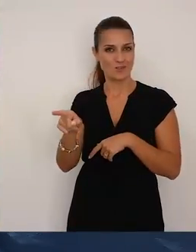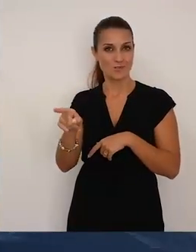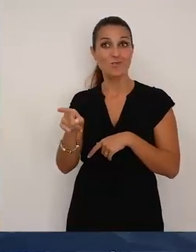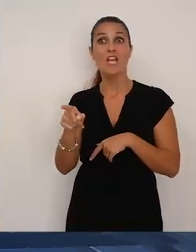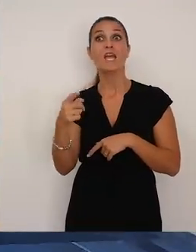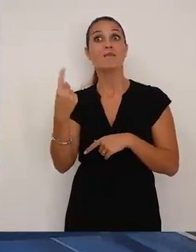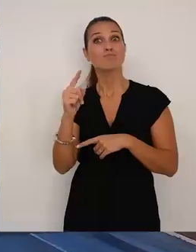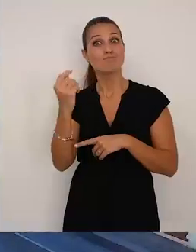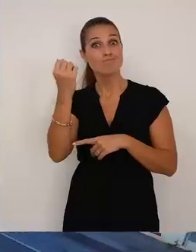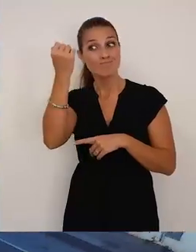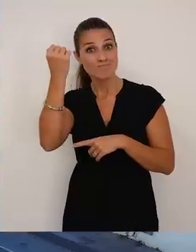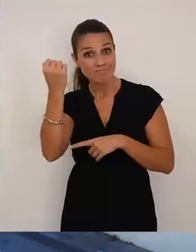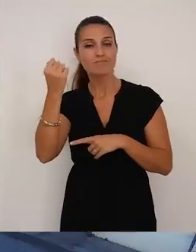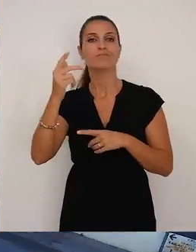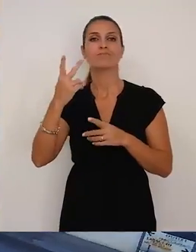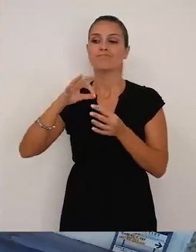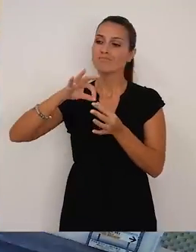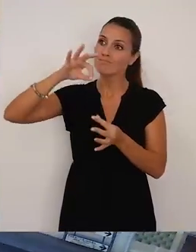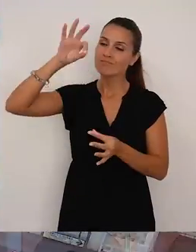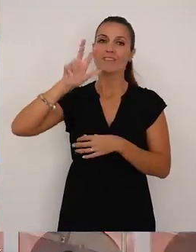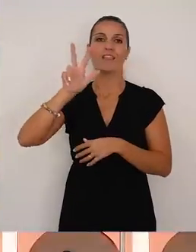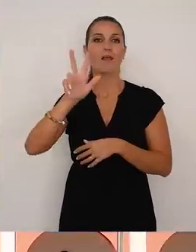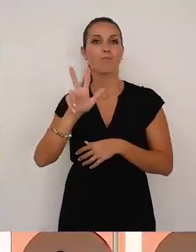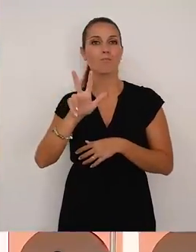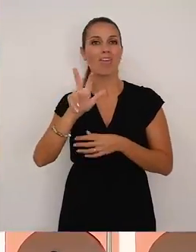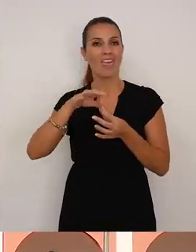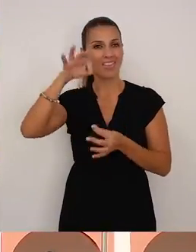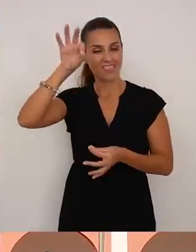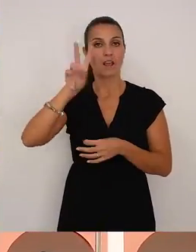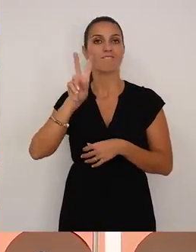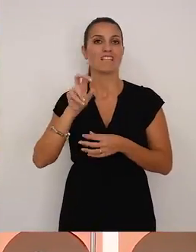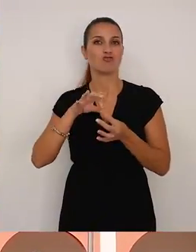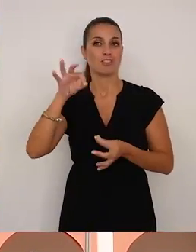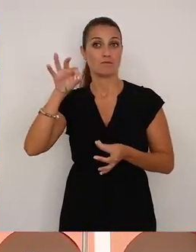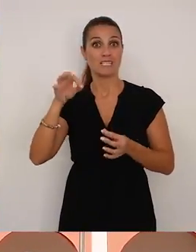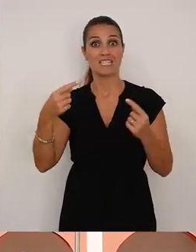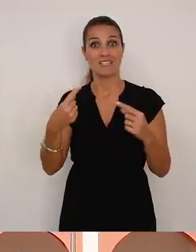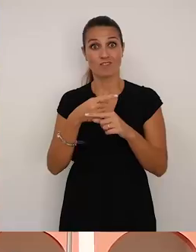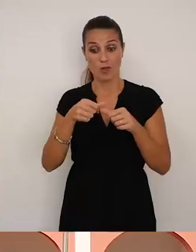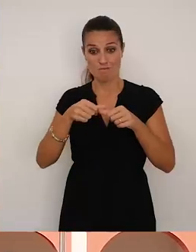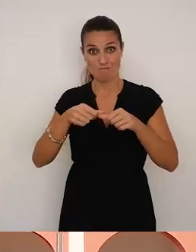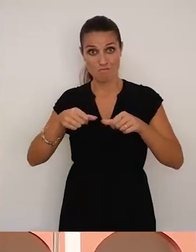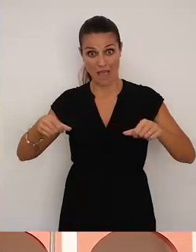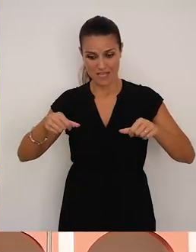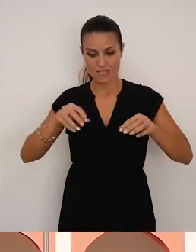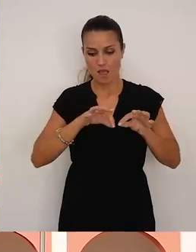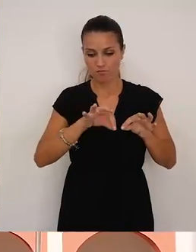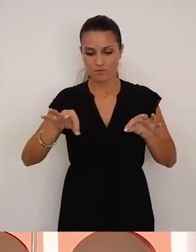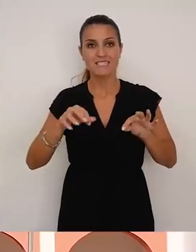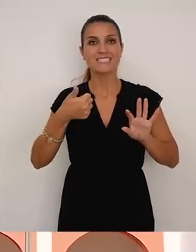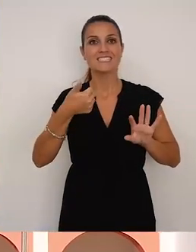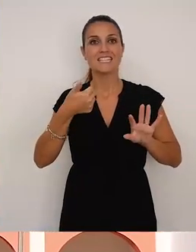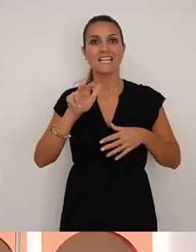Il monumento lapideo raggiunge i 3 metri e 20 centimetri di altezza, mentre la base registra una sezione ampia